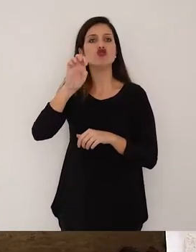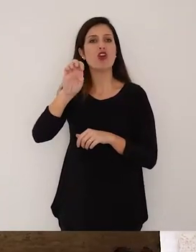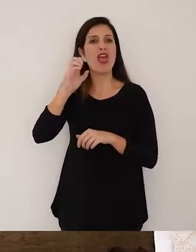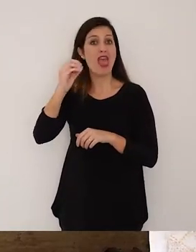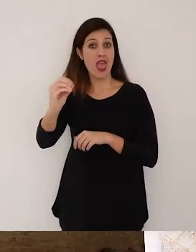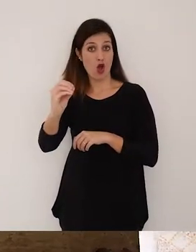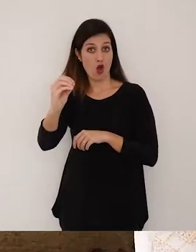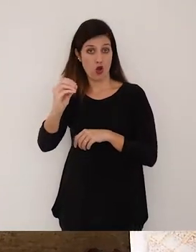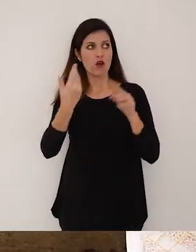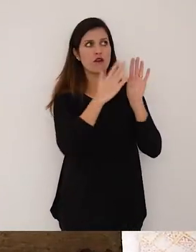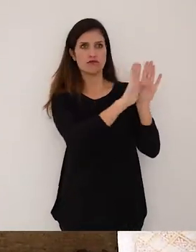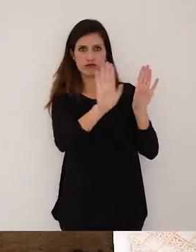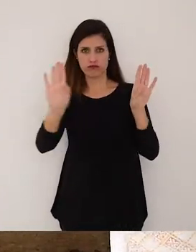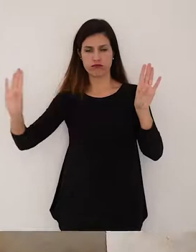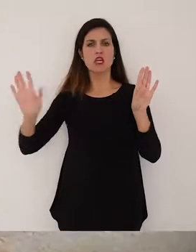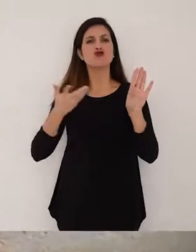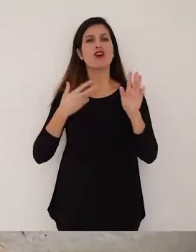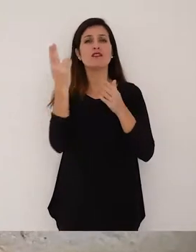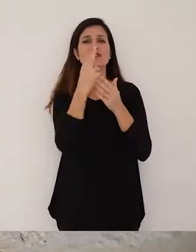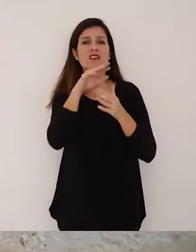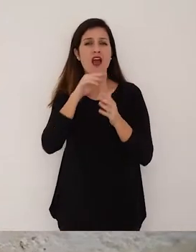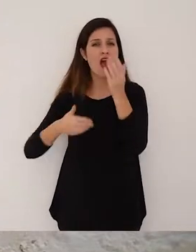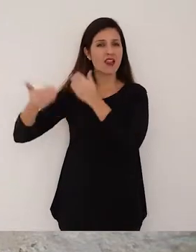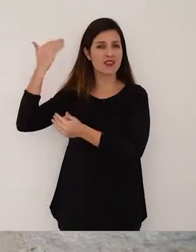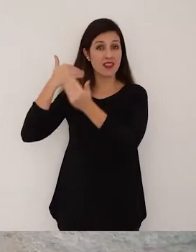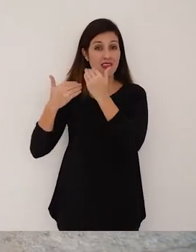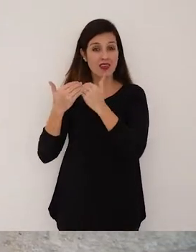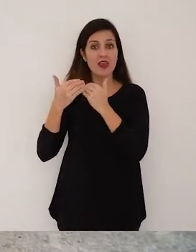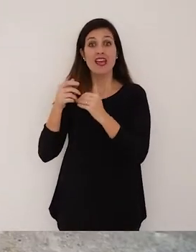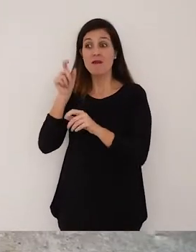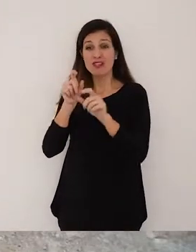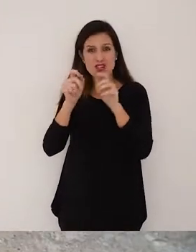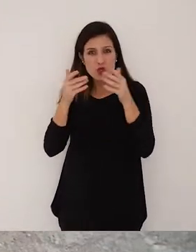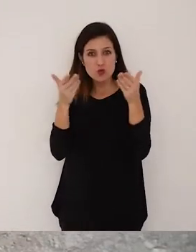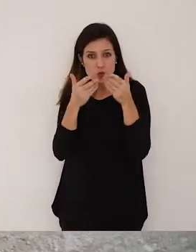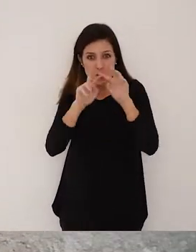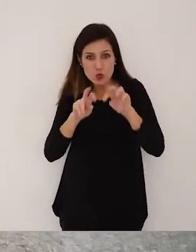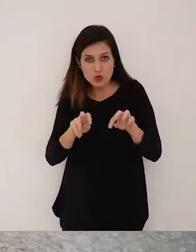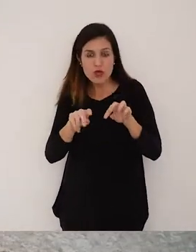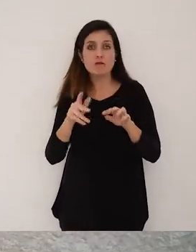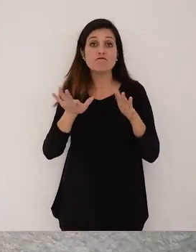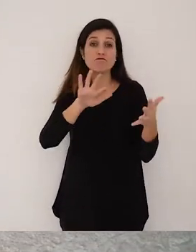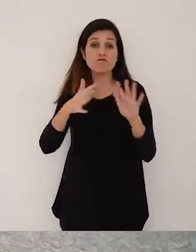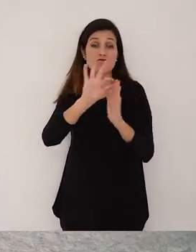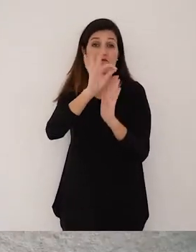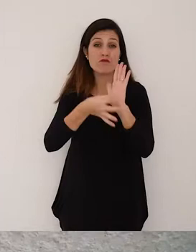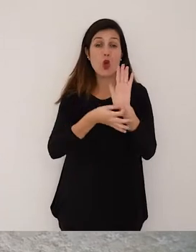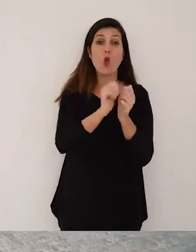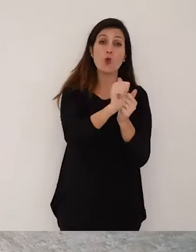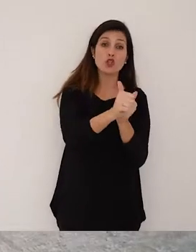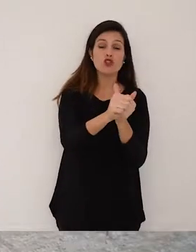Sulle pareti si individuano ancora importanti affreschi, risalenti, secondo gli studiosi, al lungo asse cronologico